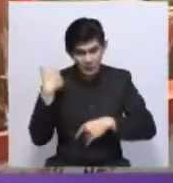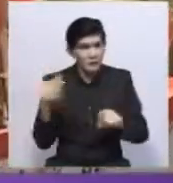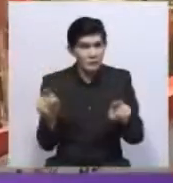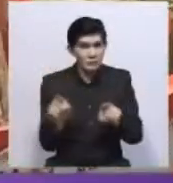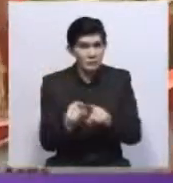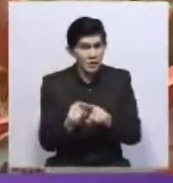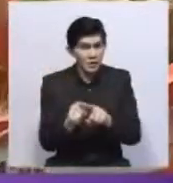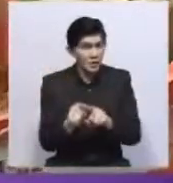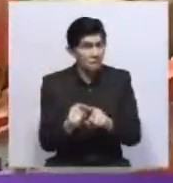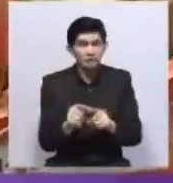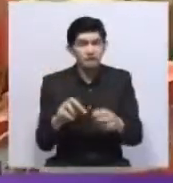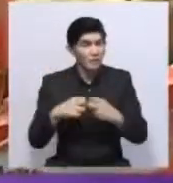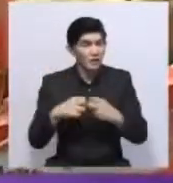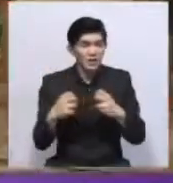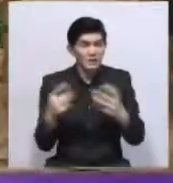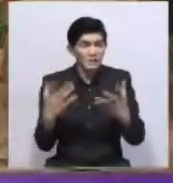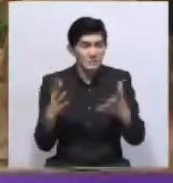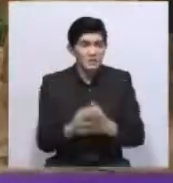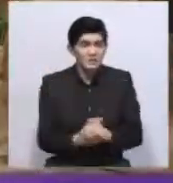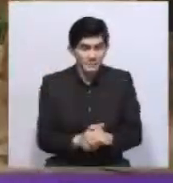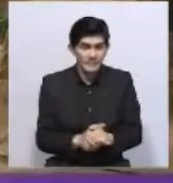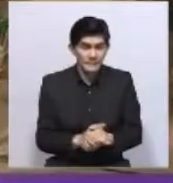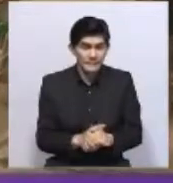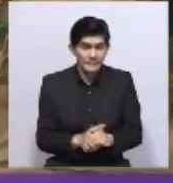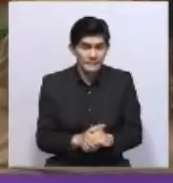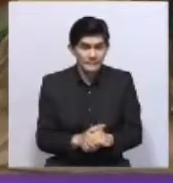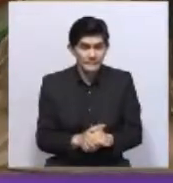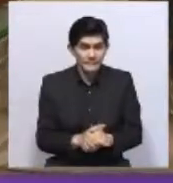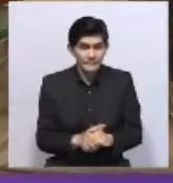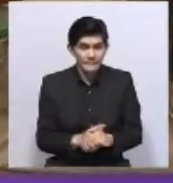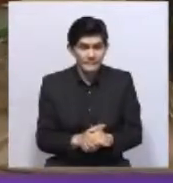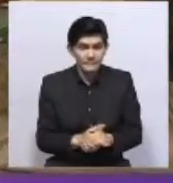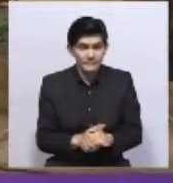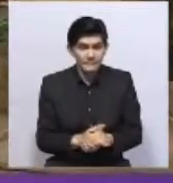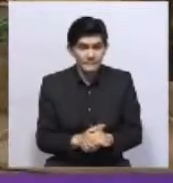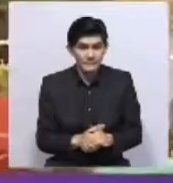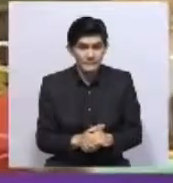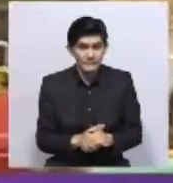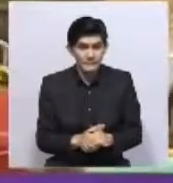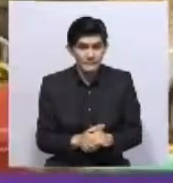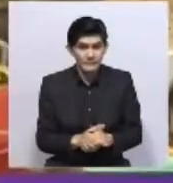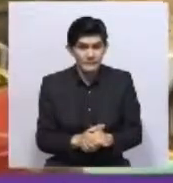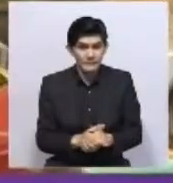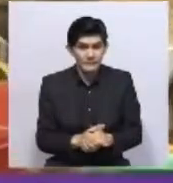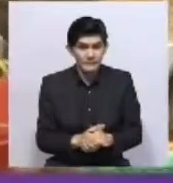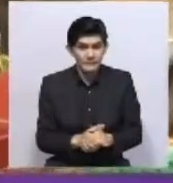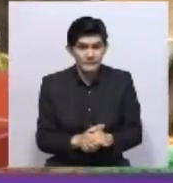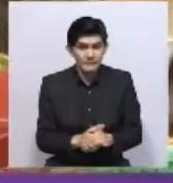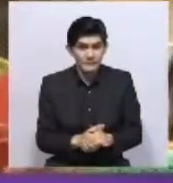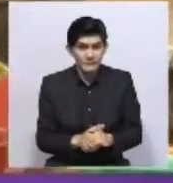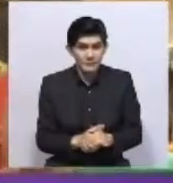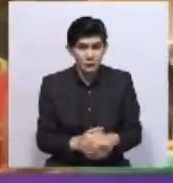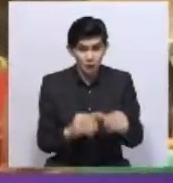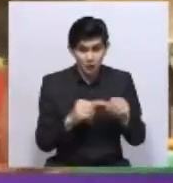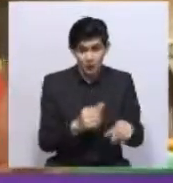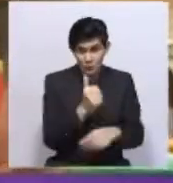ม่ใช่ประเด็นสำคัญในการหนีงานของลูกเรือชาวกัมพูชาเหล่านี ้เขาอยู่กับเข